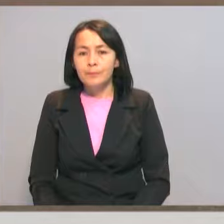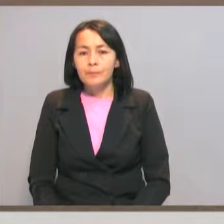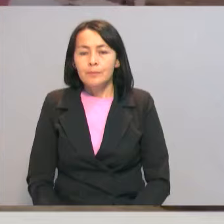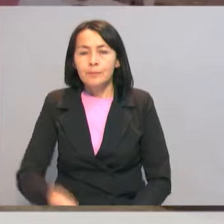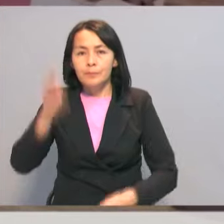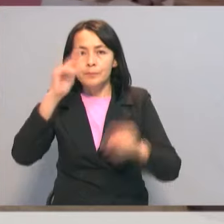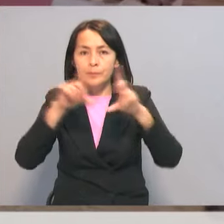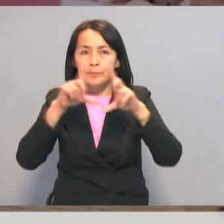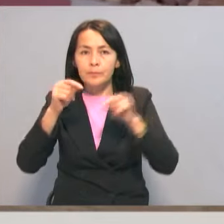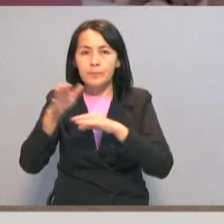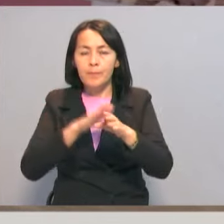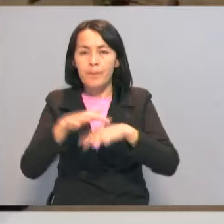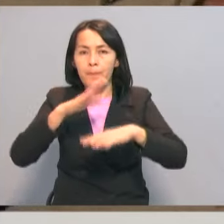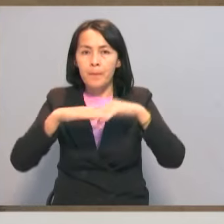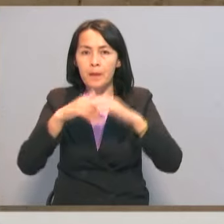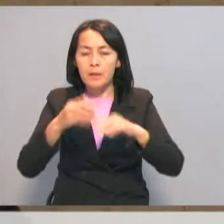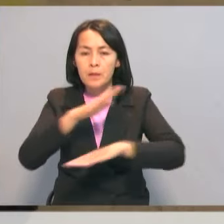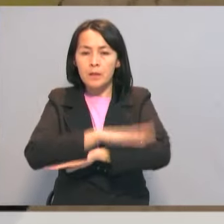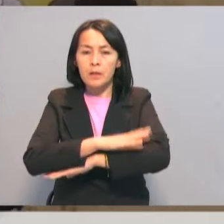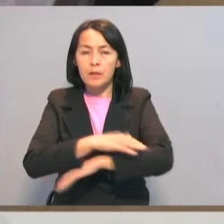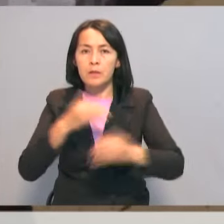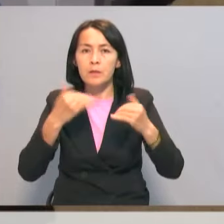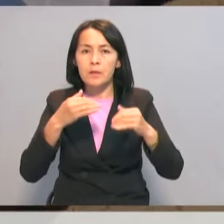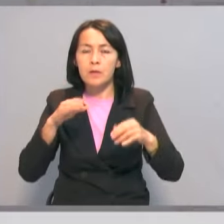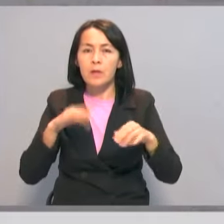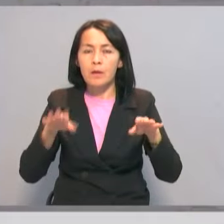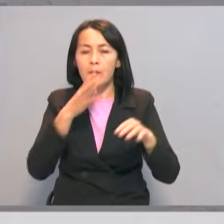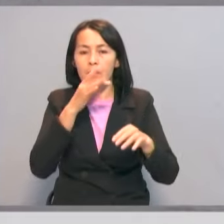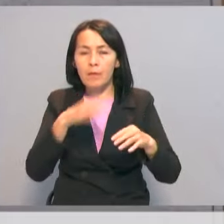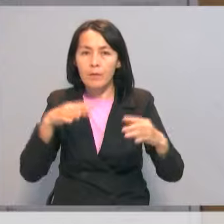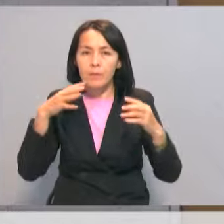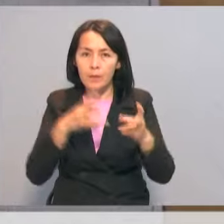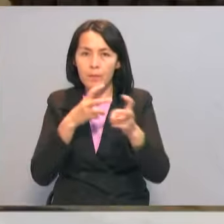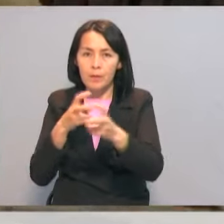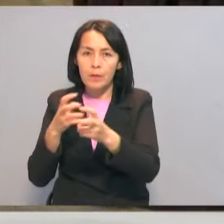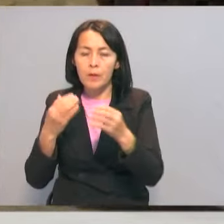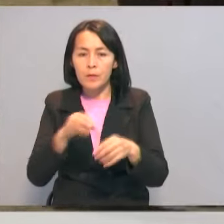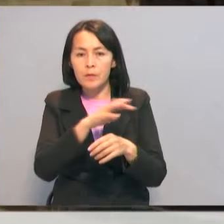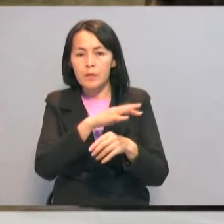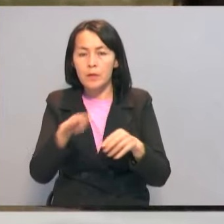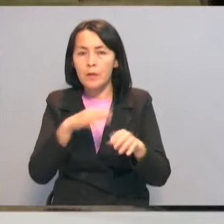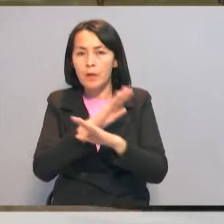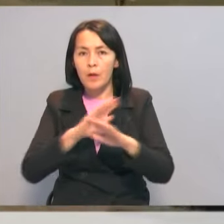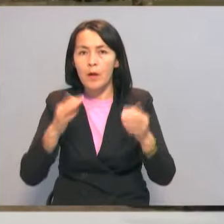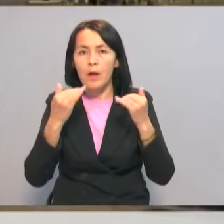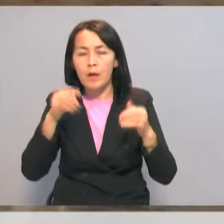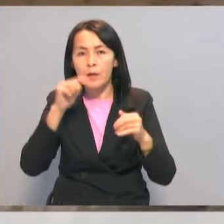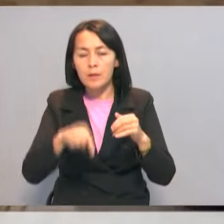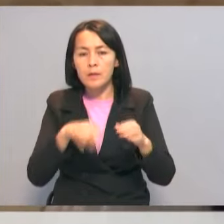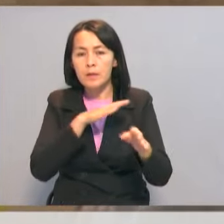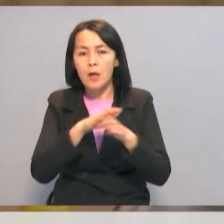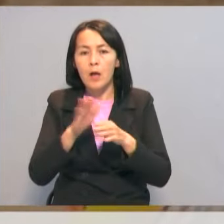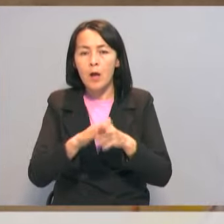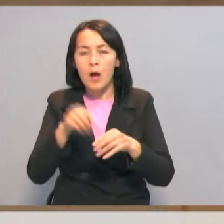В учебных заведениях проводились практические занятия по ударам авиации во время перестрелки, обходу неповрежденной местности,